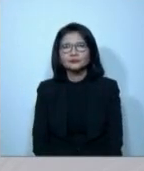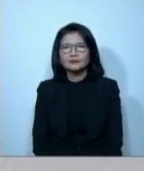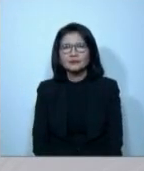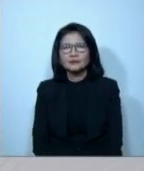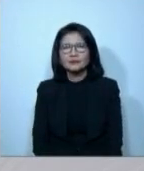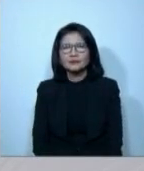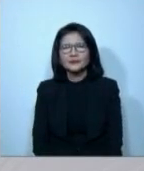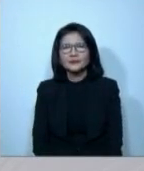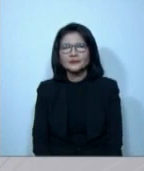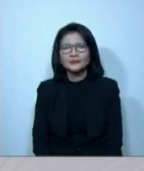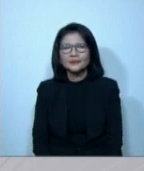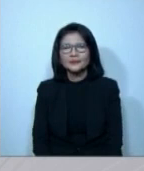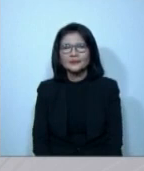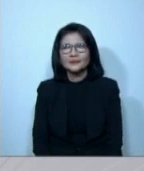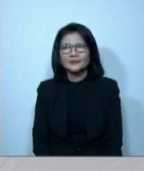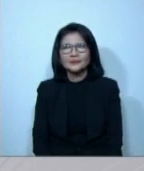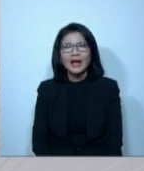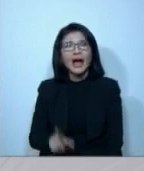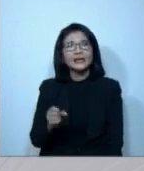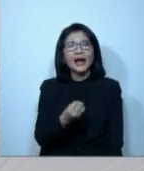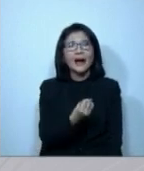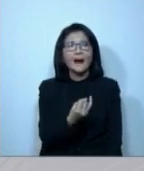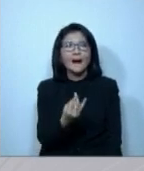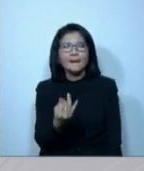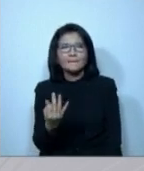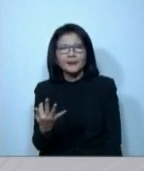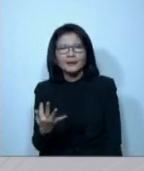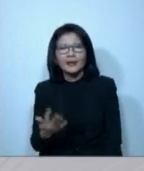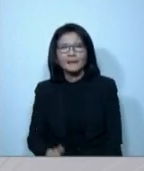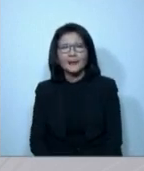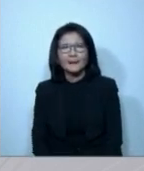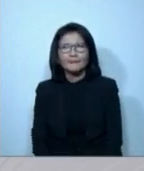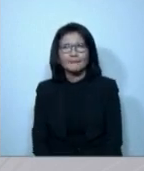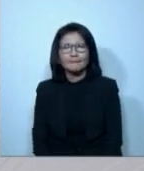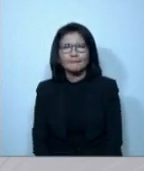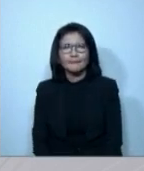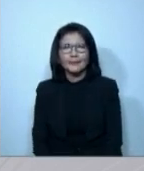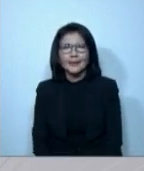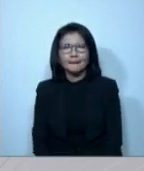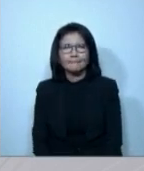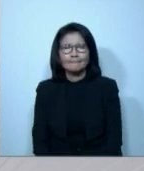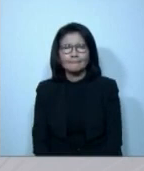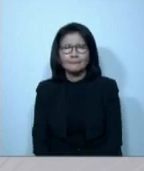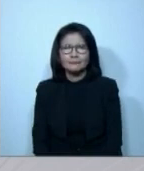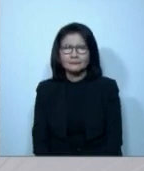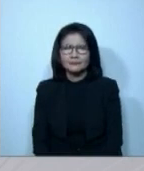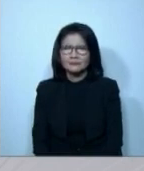ada beberapa segi perspektif, ya. Jadi